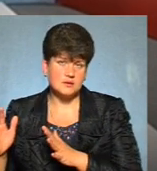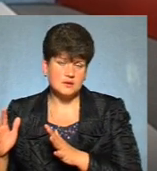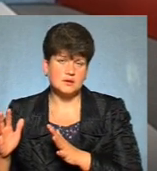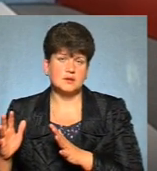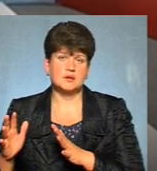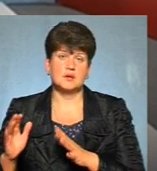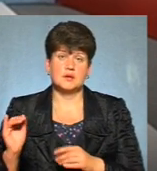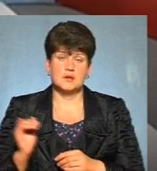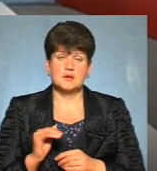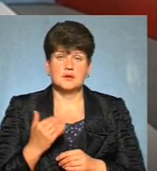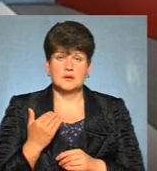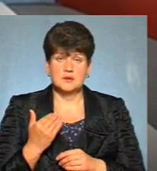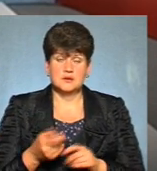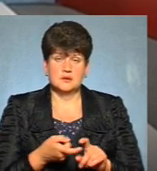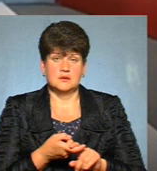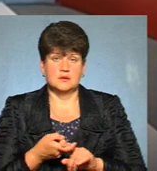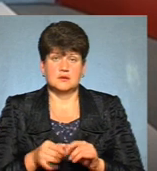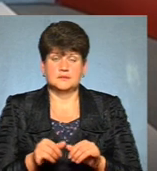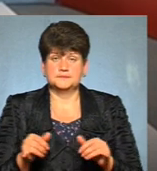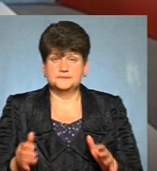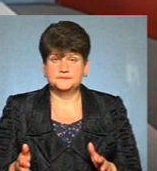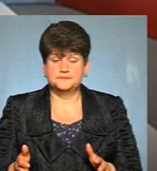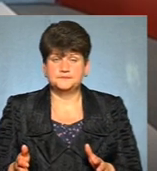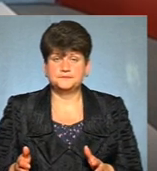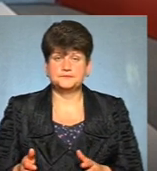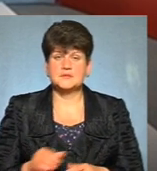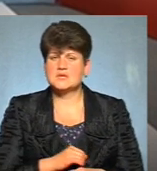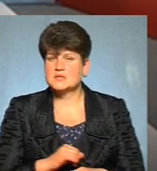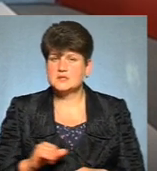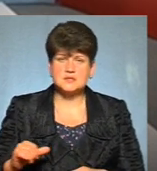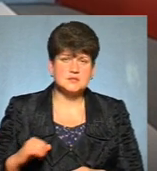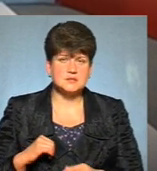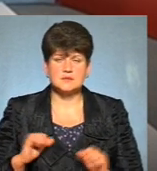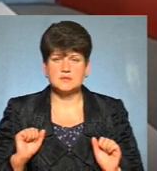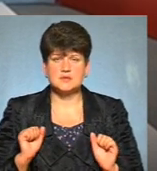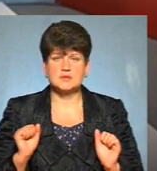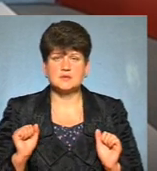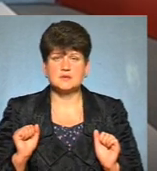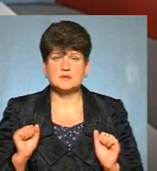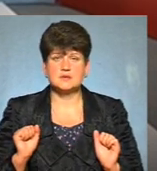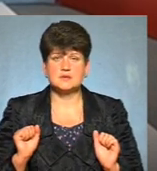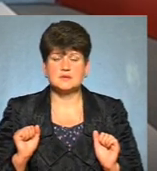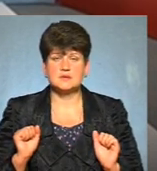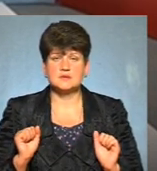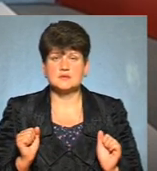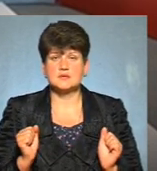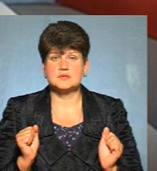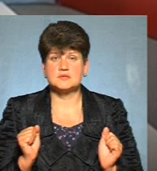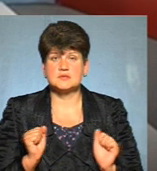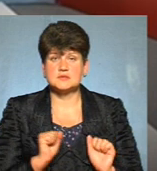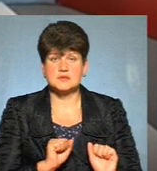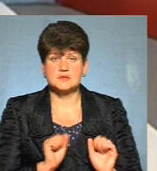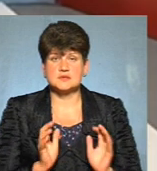кліщами і їхню зараженість патогенами. Самий безпечний у нас парк Шевченка. Чому саме цей парк